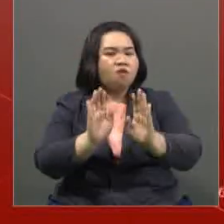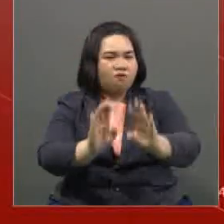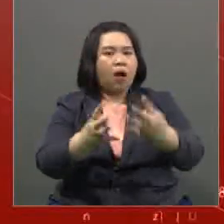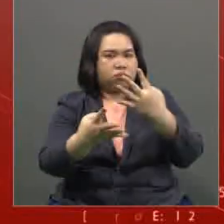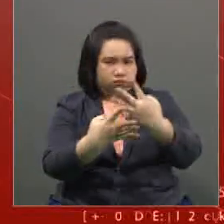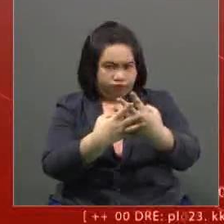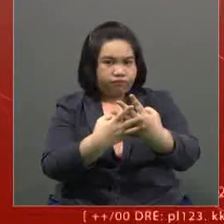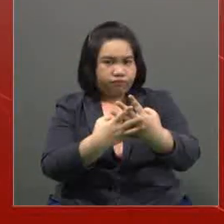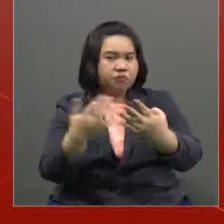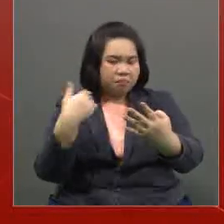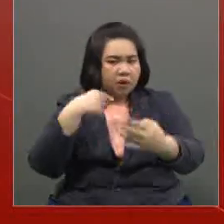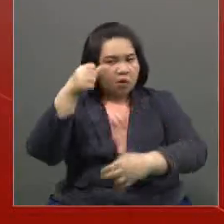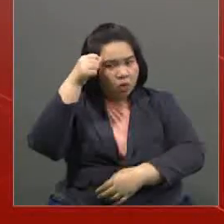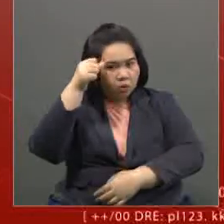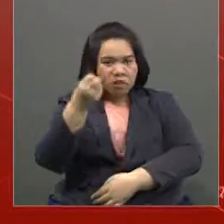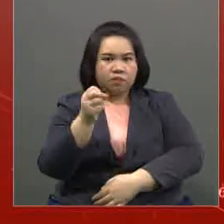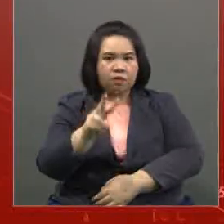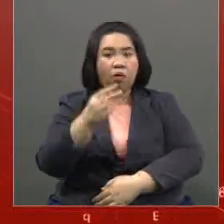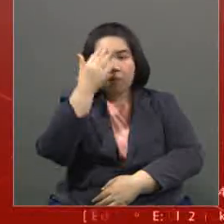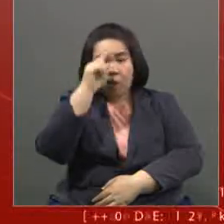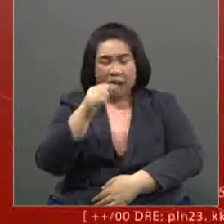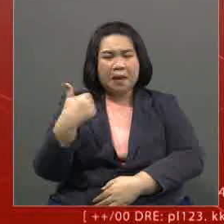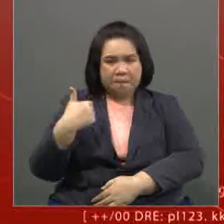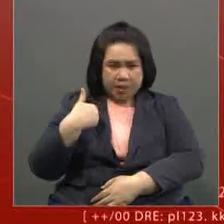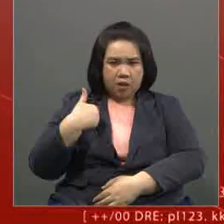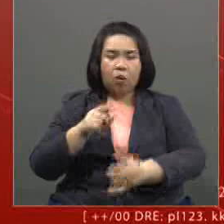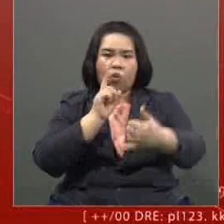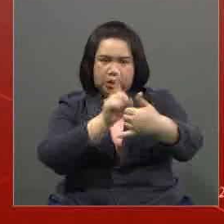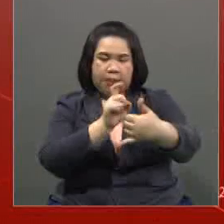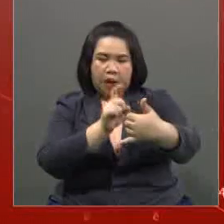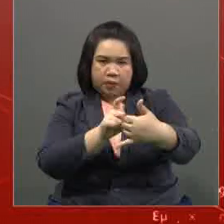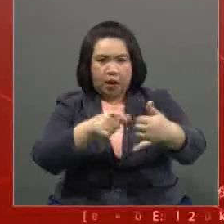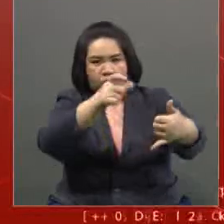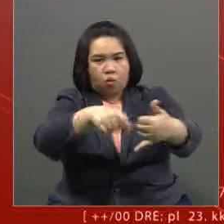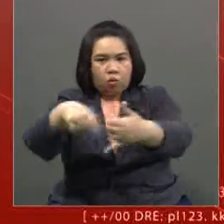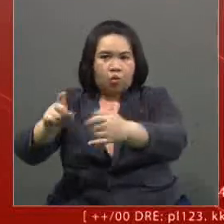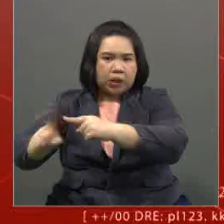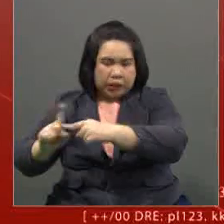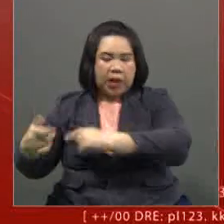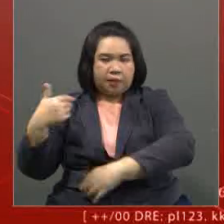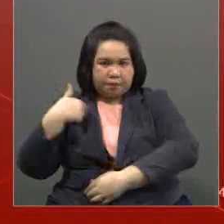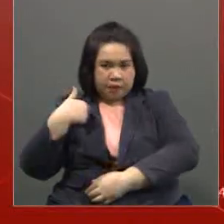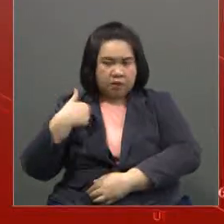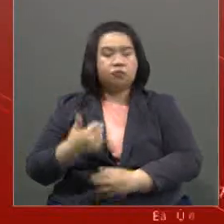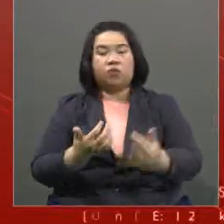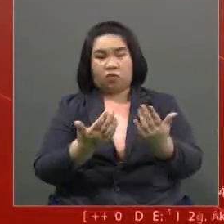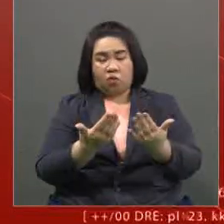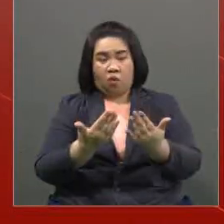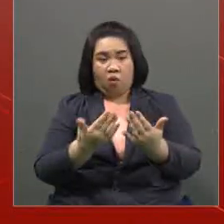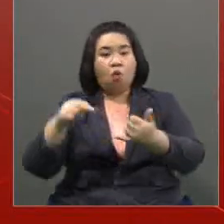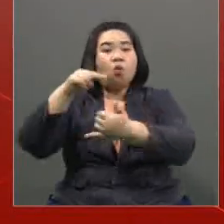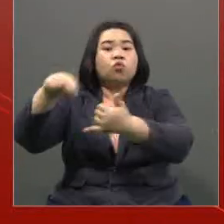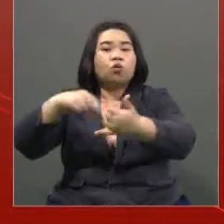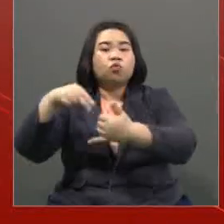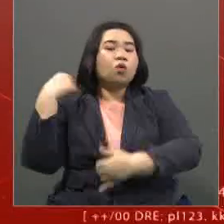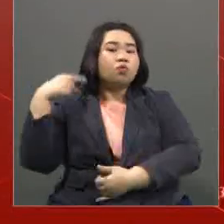ขังผัดแรกเป็นเวลา 12วันเนื่องจากว่าต้องมีการสอบสวนพยานบุคคลอีกหลายป่าทีเดียวแล้วก็ต้องรอผลตรวจจากทาง